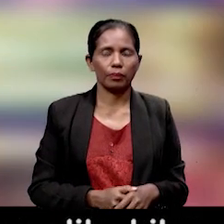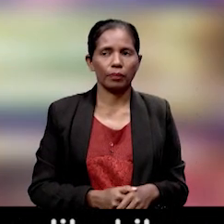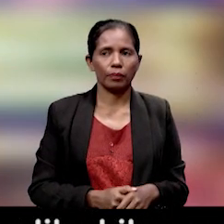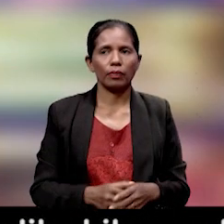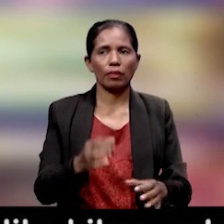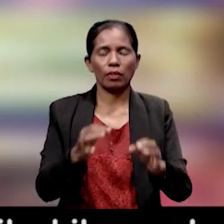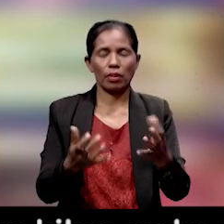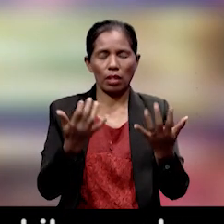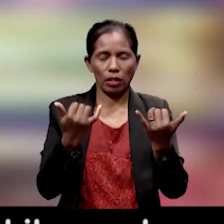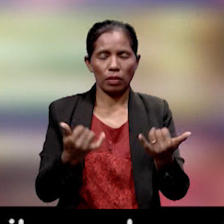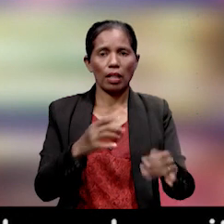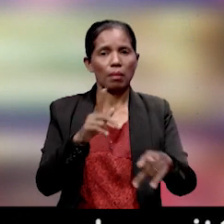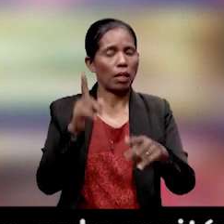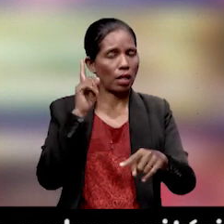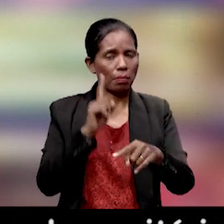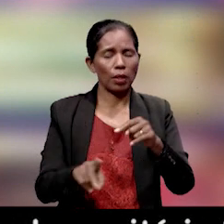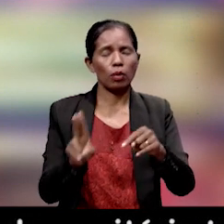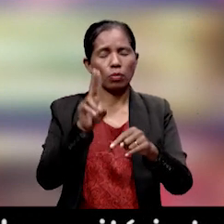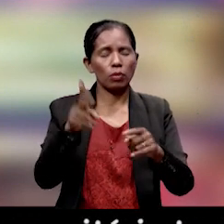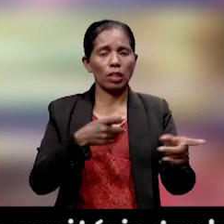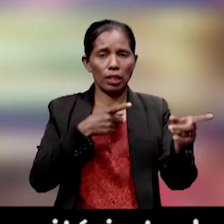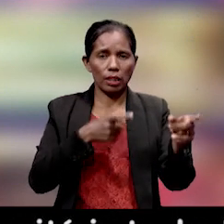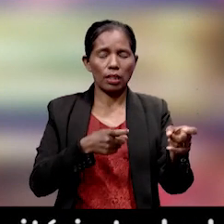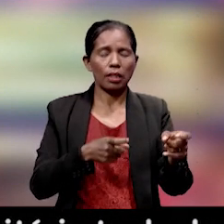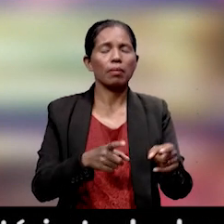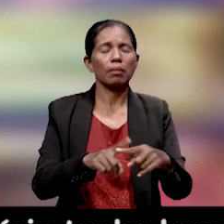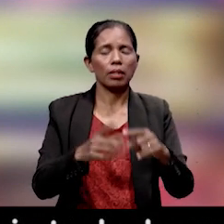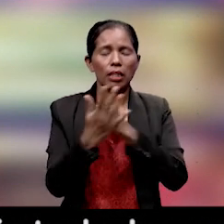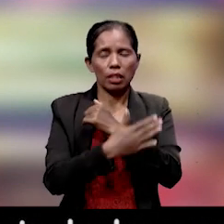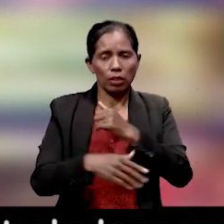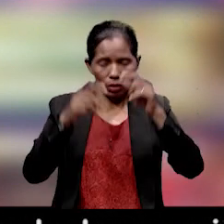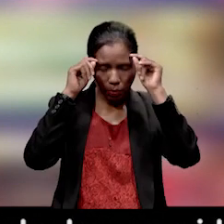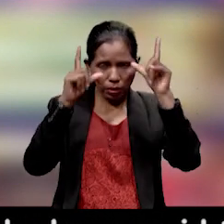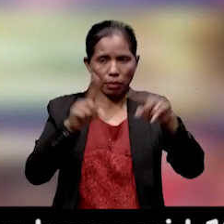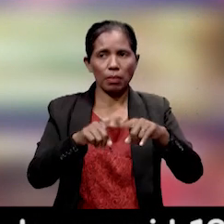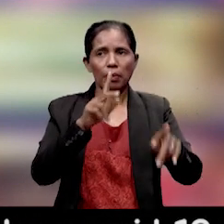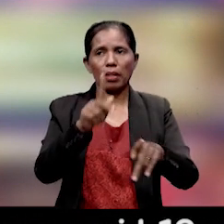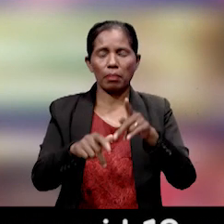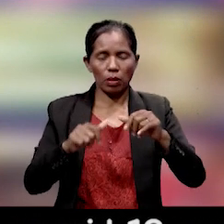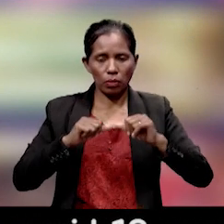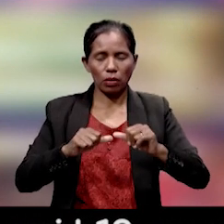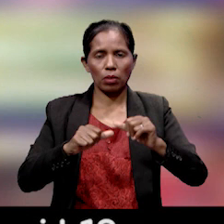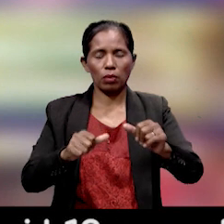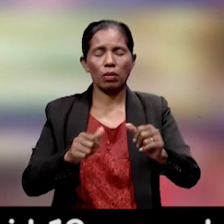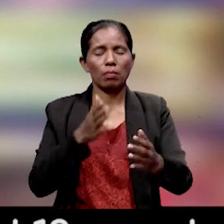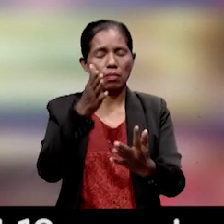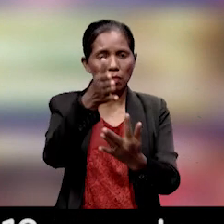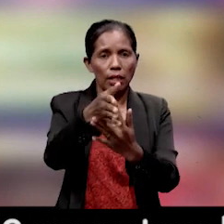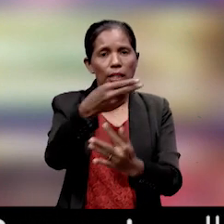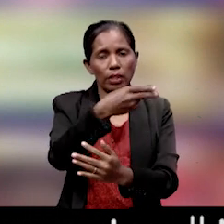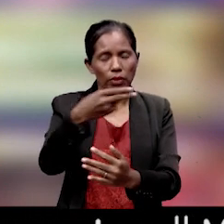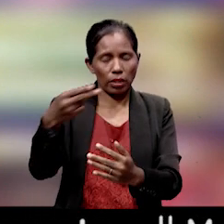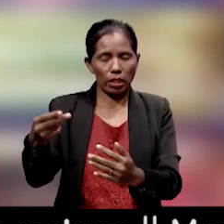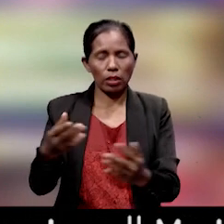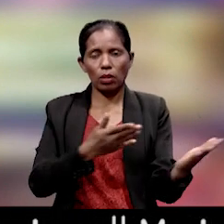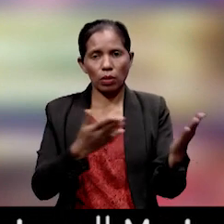Maskelei arma brangka bandu MKR sesang krowat no kilat manu sira, iha nasang Timor Leste mai besi dadang balung kontinua hakat ilegalmente ba Indonesia, hudi